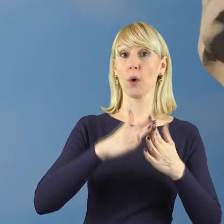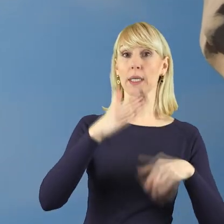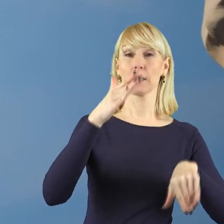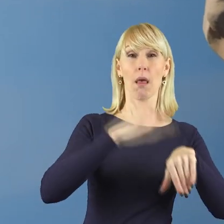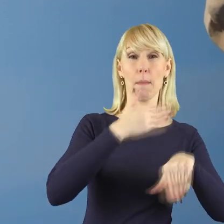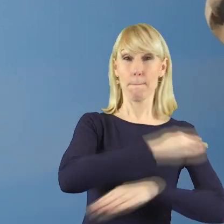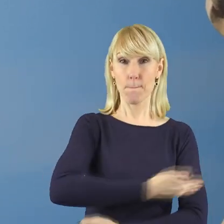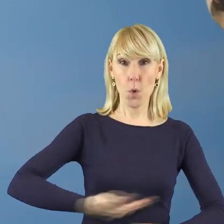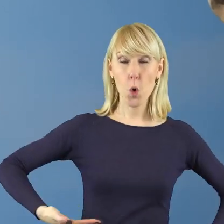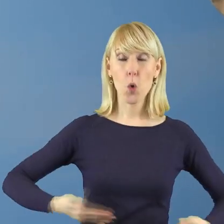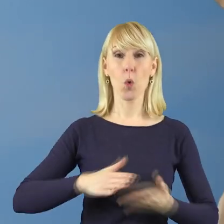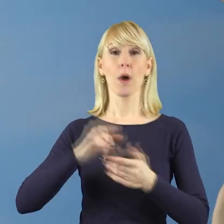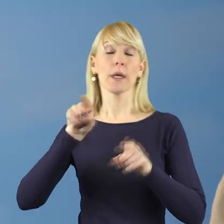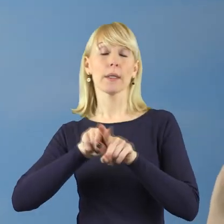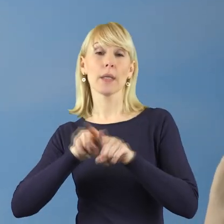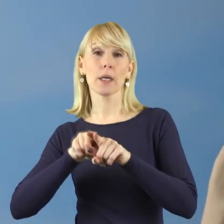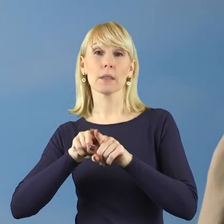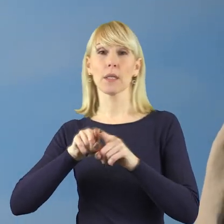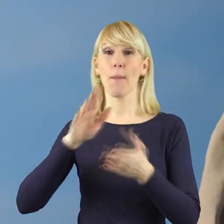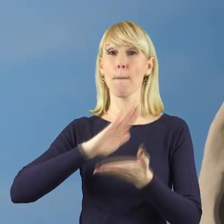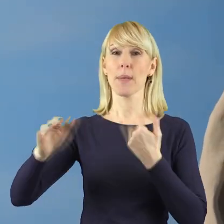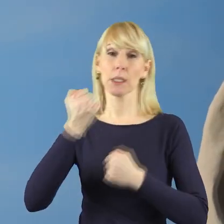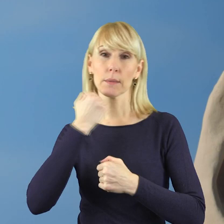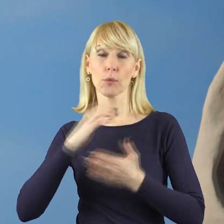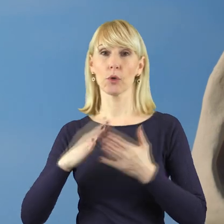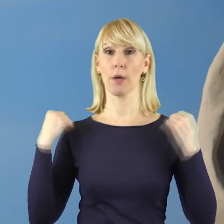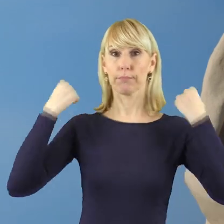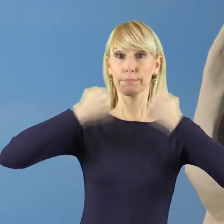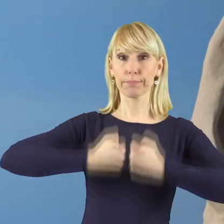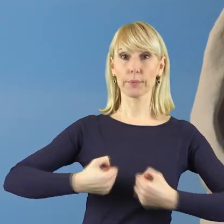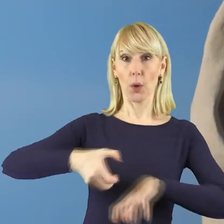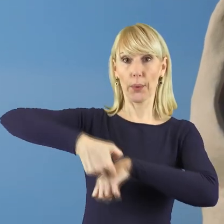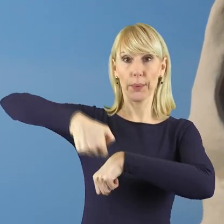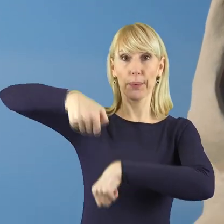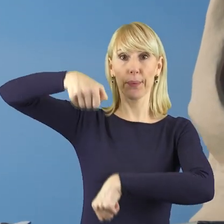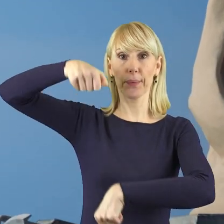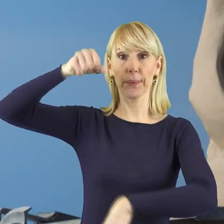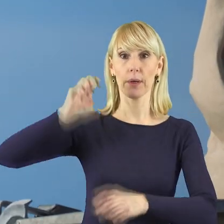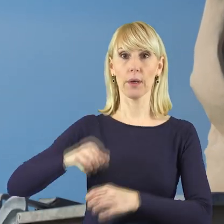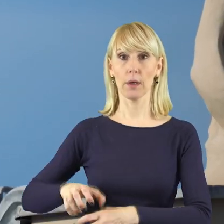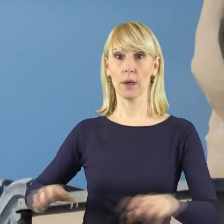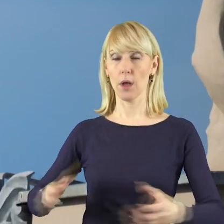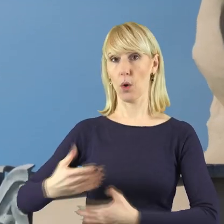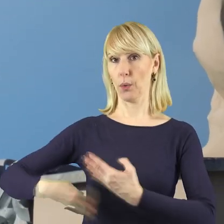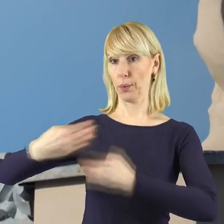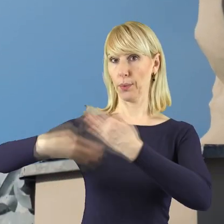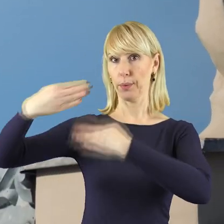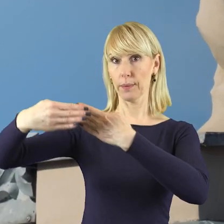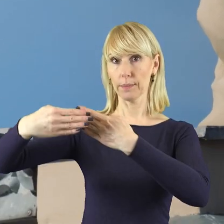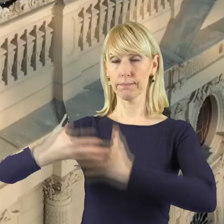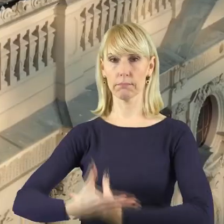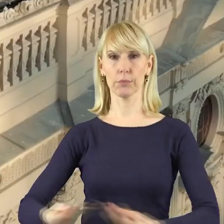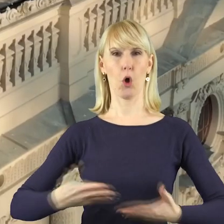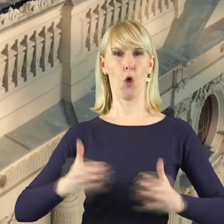w spodniach z wysokim stanem, trzymający w ręku skraj płótna rozwiniętego z leżących u jego stóp beli. Stoi